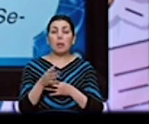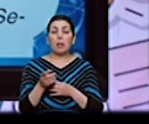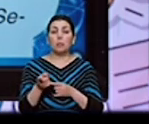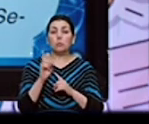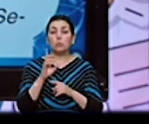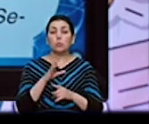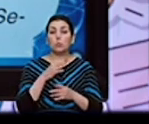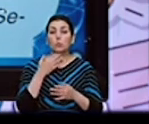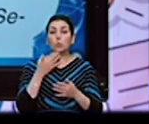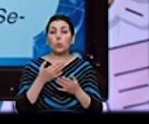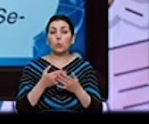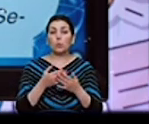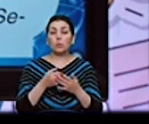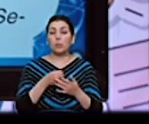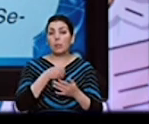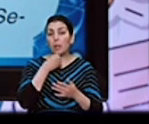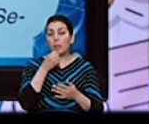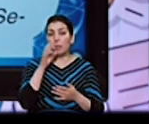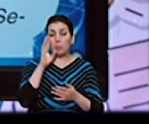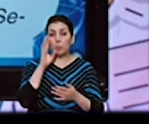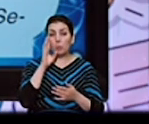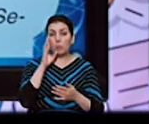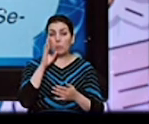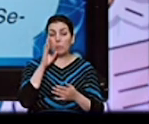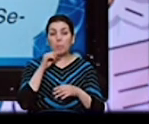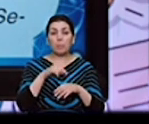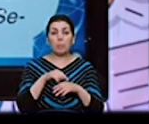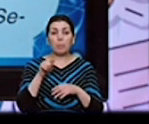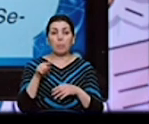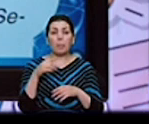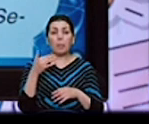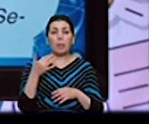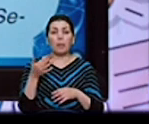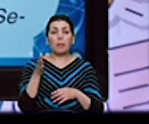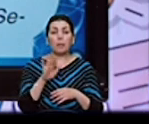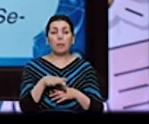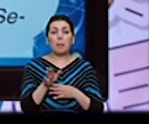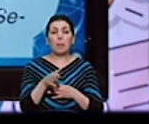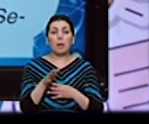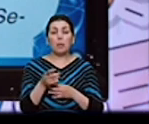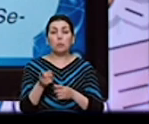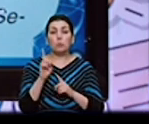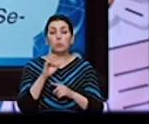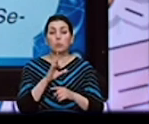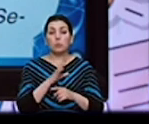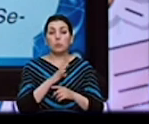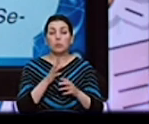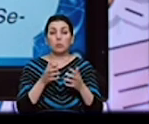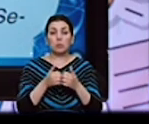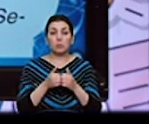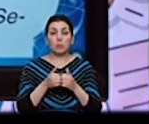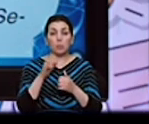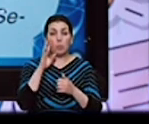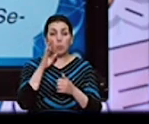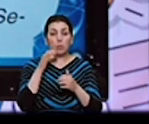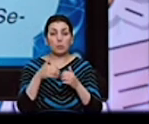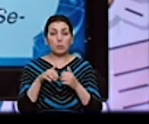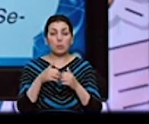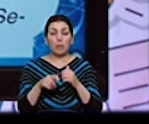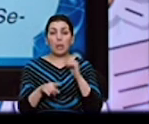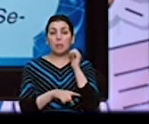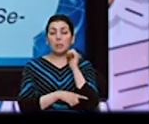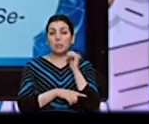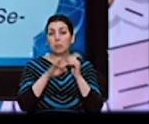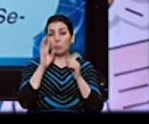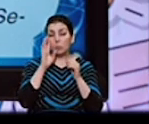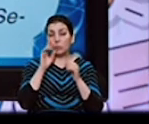tutdik? So'radi katta bola. Menimcha 50 ta baliq tutdik, dedi o'rtanchasi. Kenja